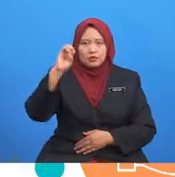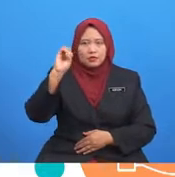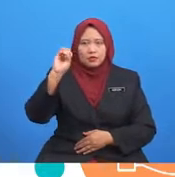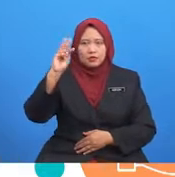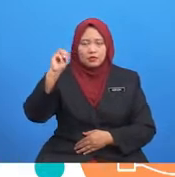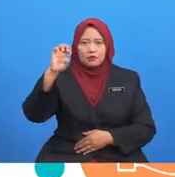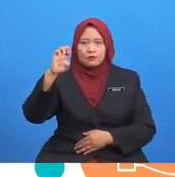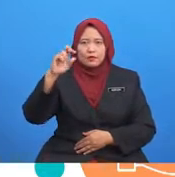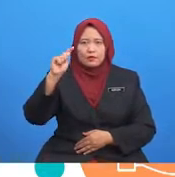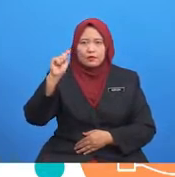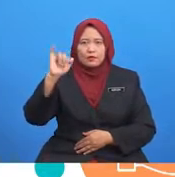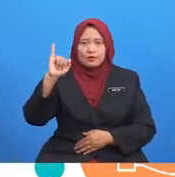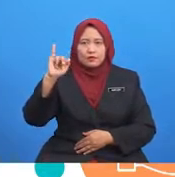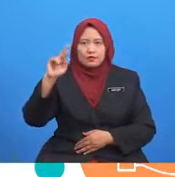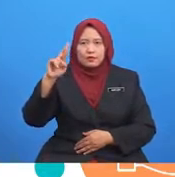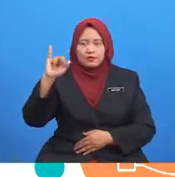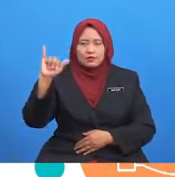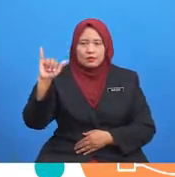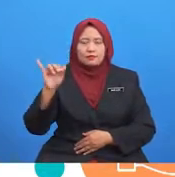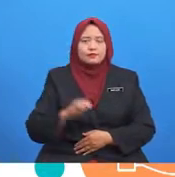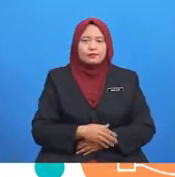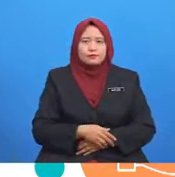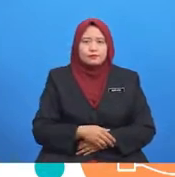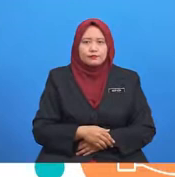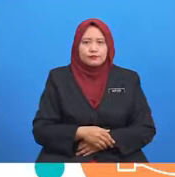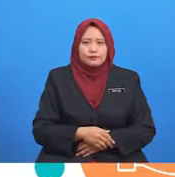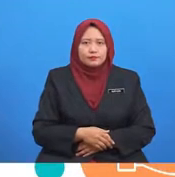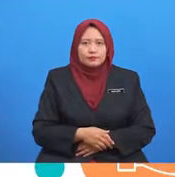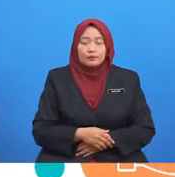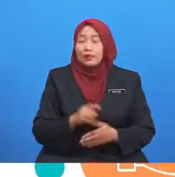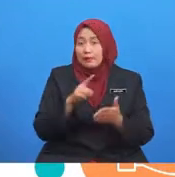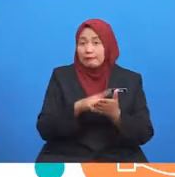Tahukah murid-murid apakah lima bentuk asas geometri itu?